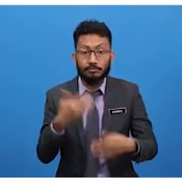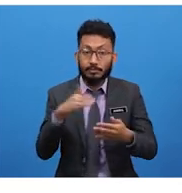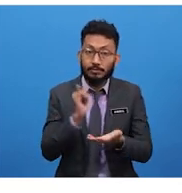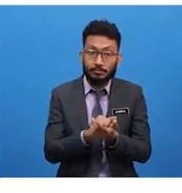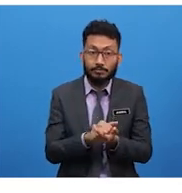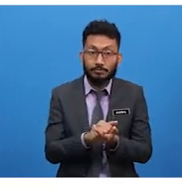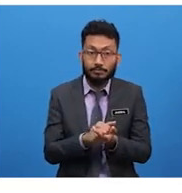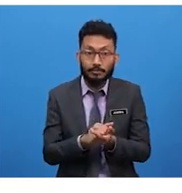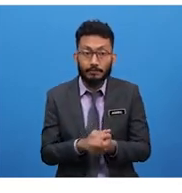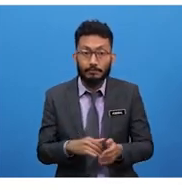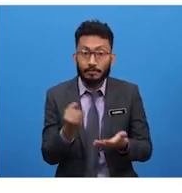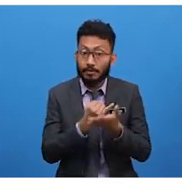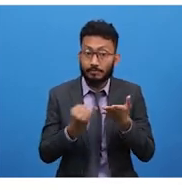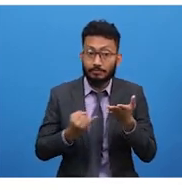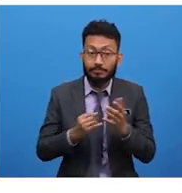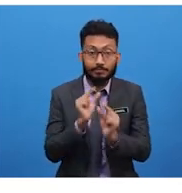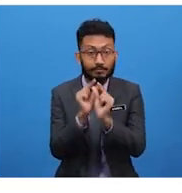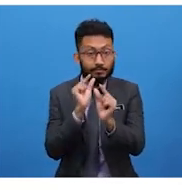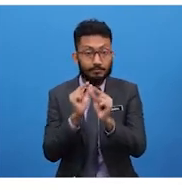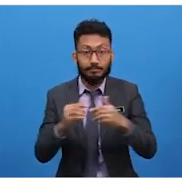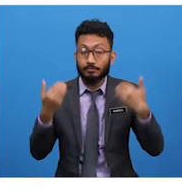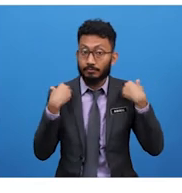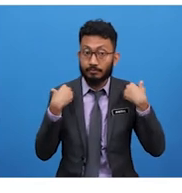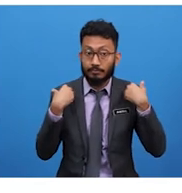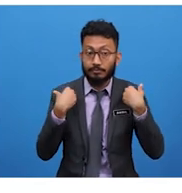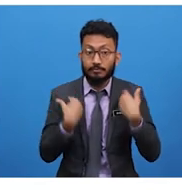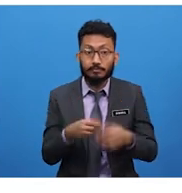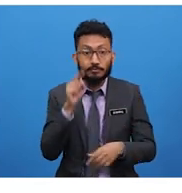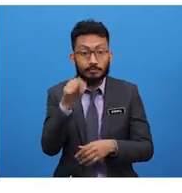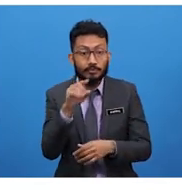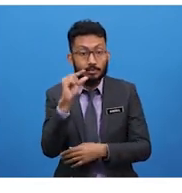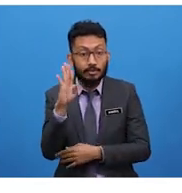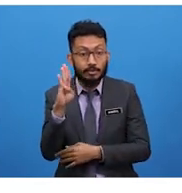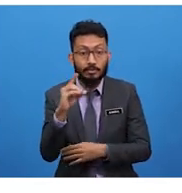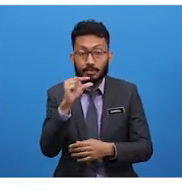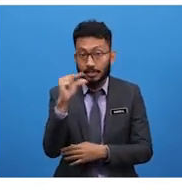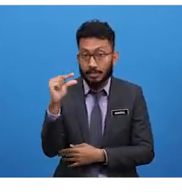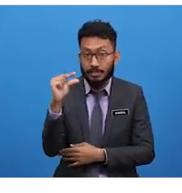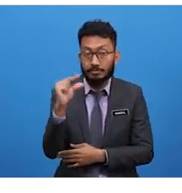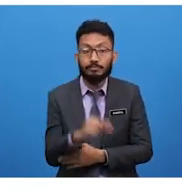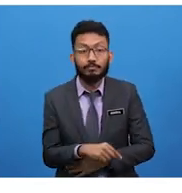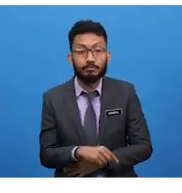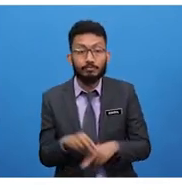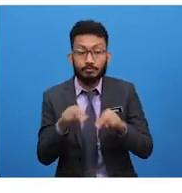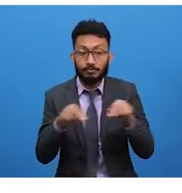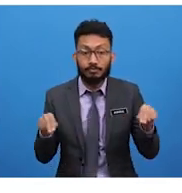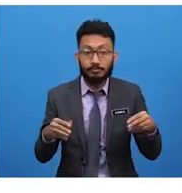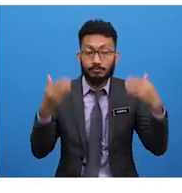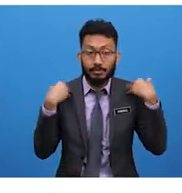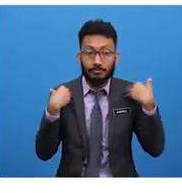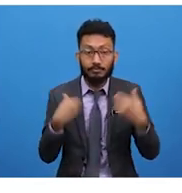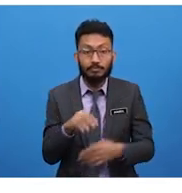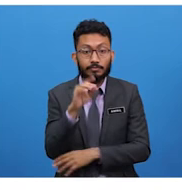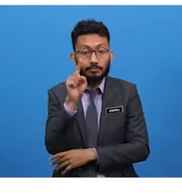Kemudian, lukis garis bahu titik P ke titik G dengan menggunakan formula ukuran bahu